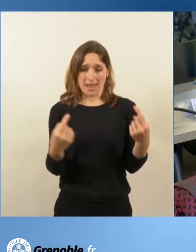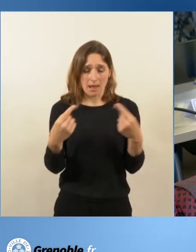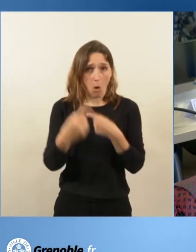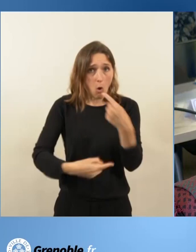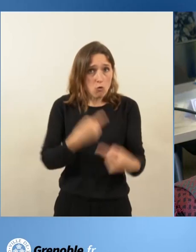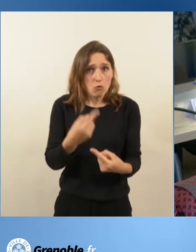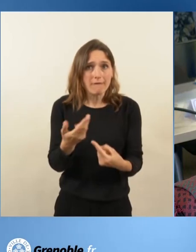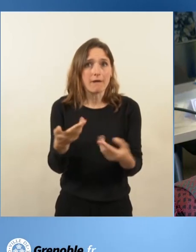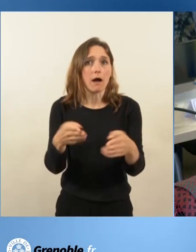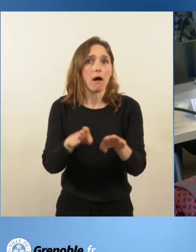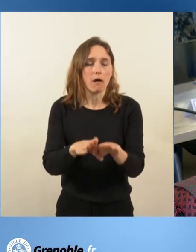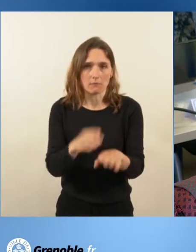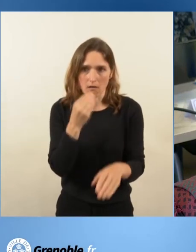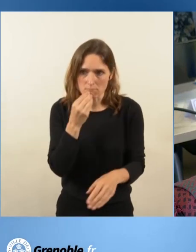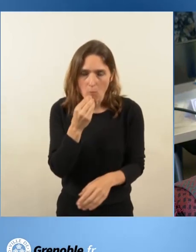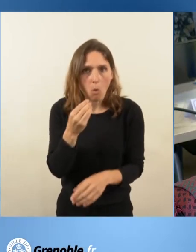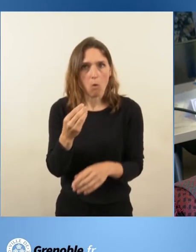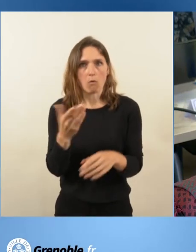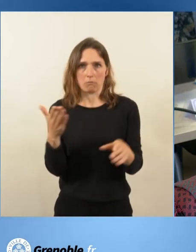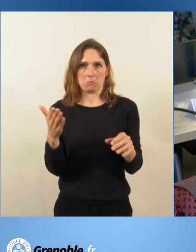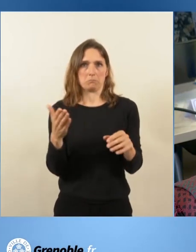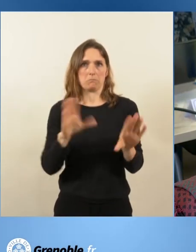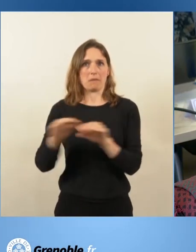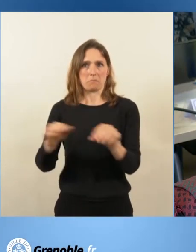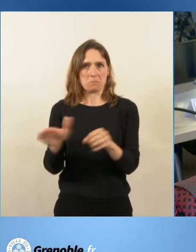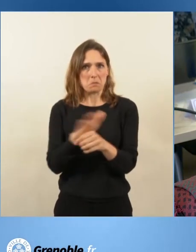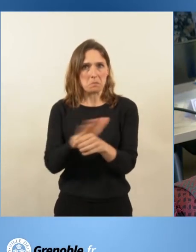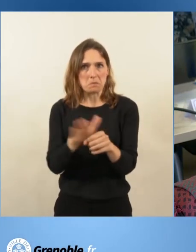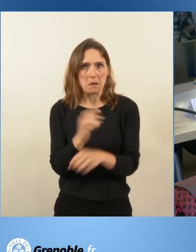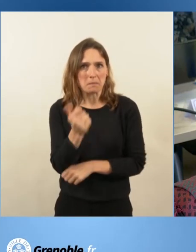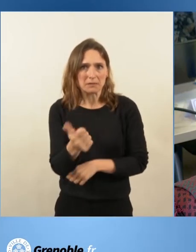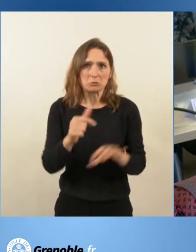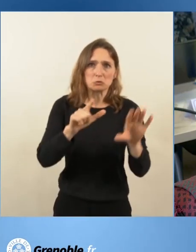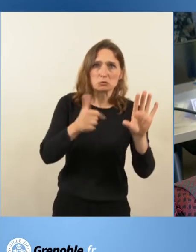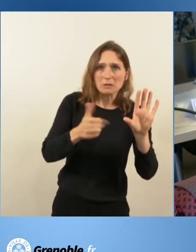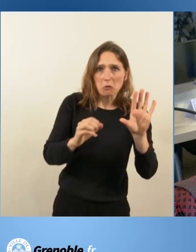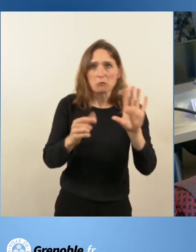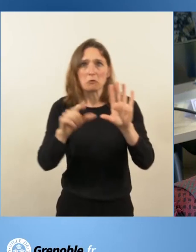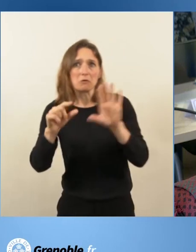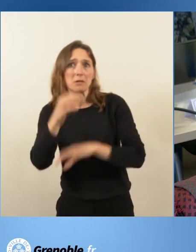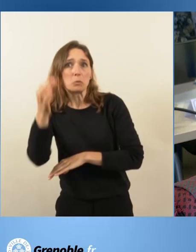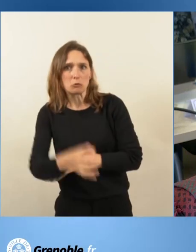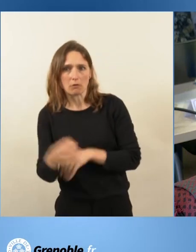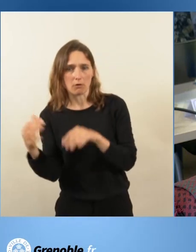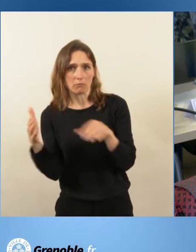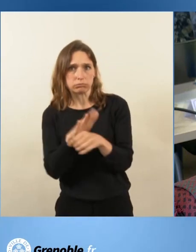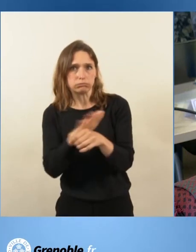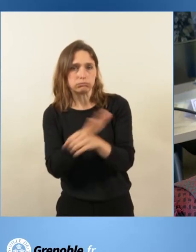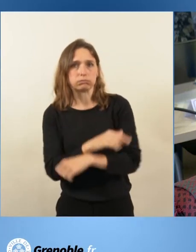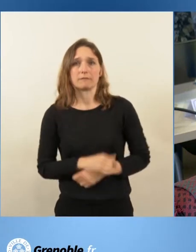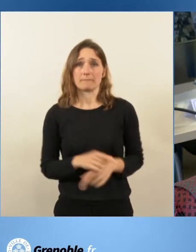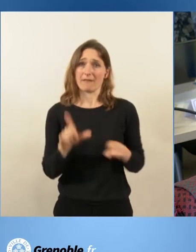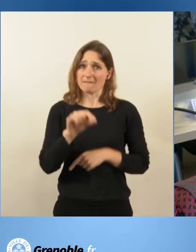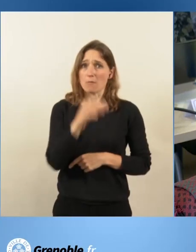très bon on est à plus de 60 presque 70% de remplissage donc on est sur des fréquentations qui sont très importantes on a près de 20% des publics de